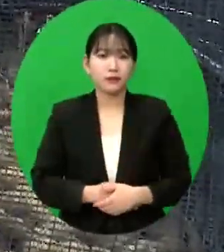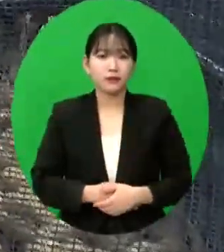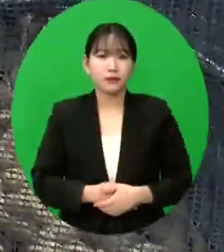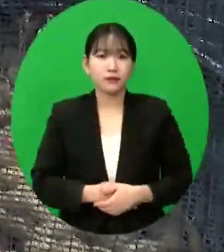김윤입니다